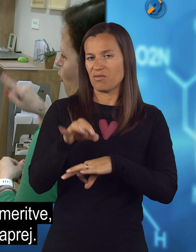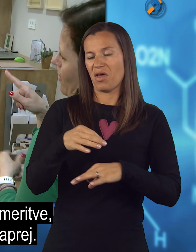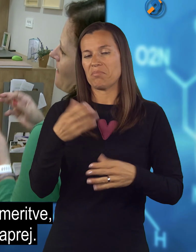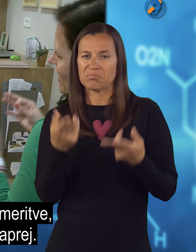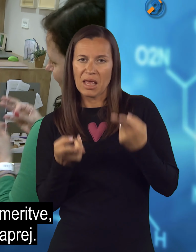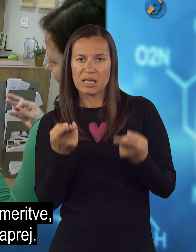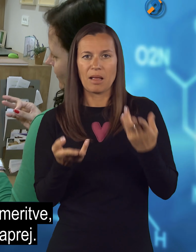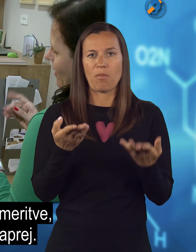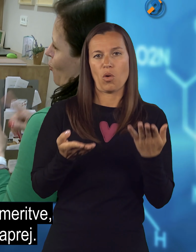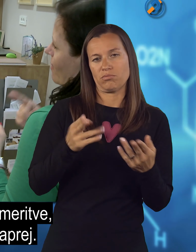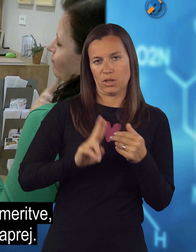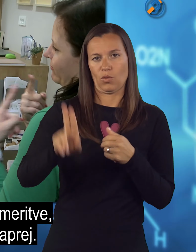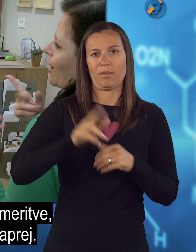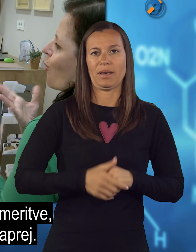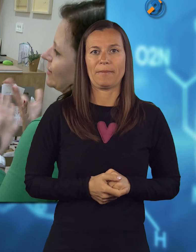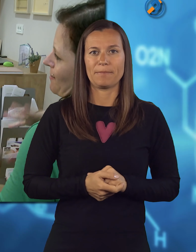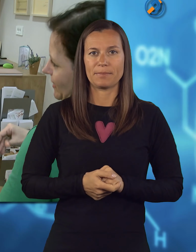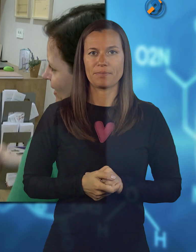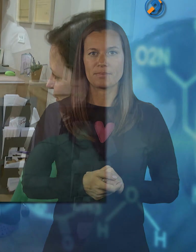naprej.